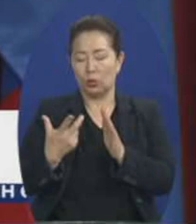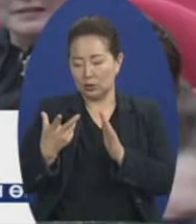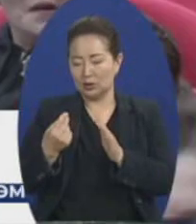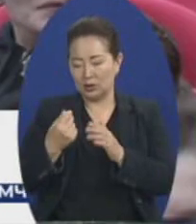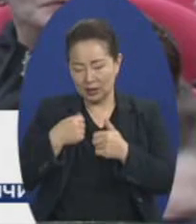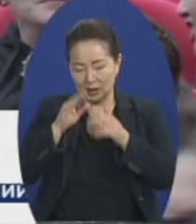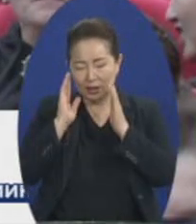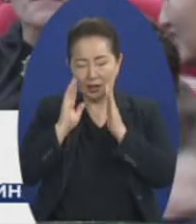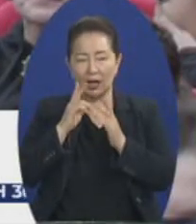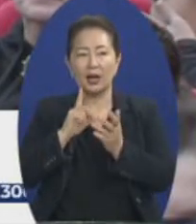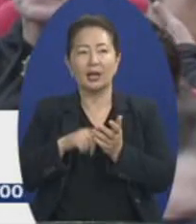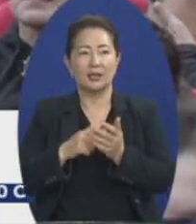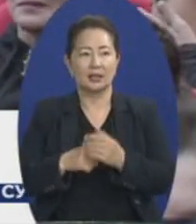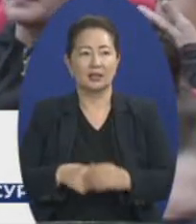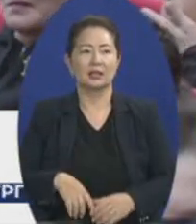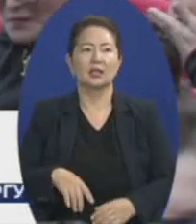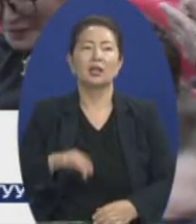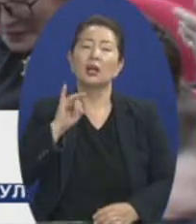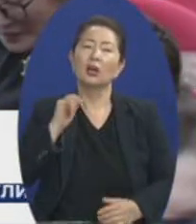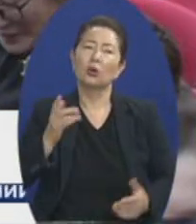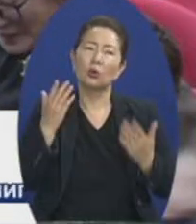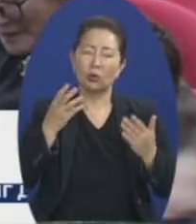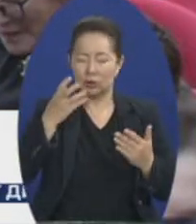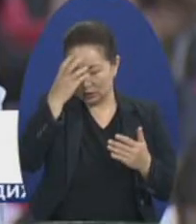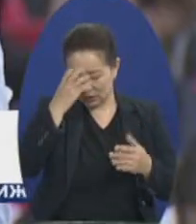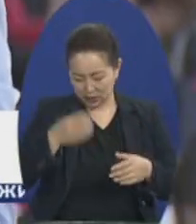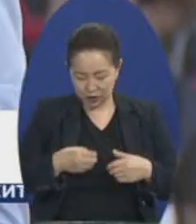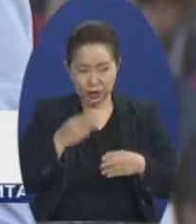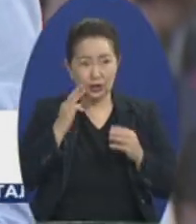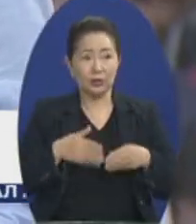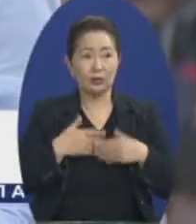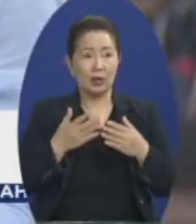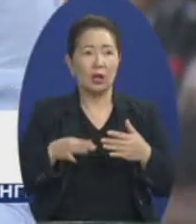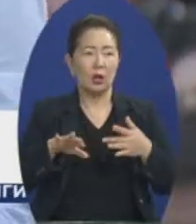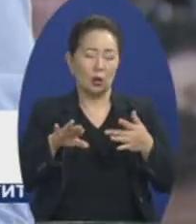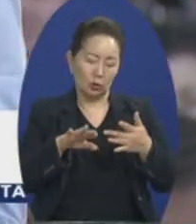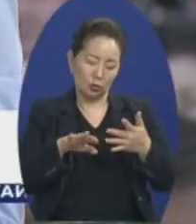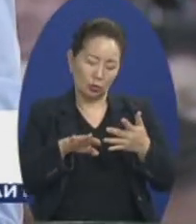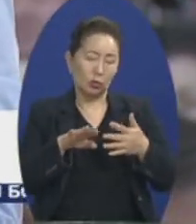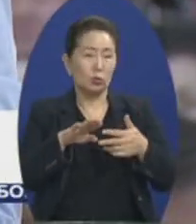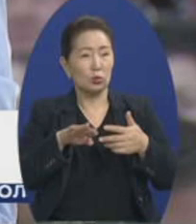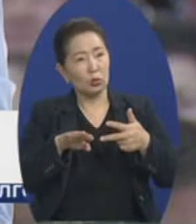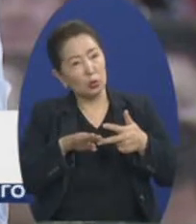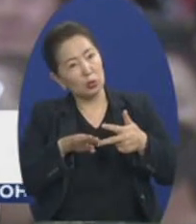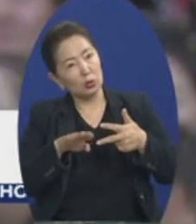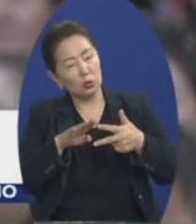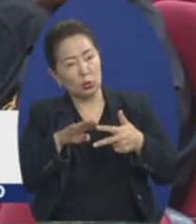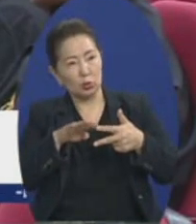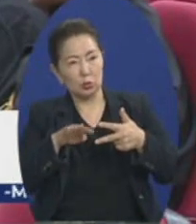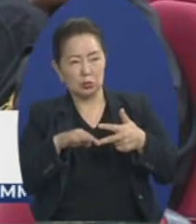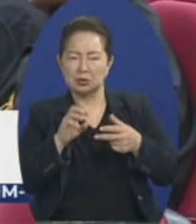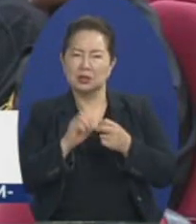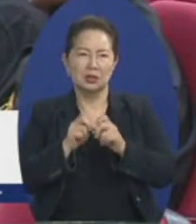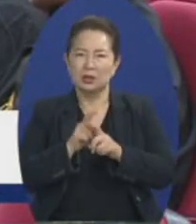хэрэгтэй. За улсын хурал засгийн газраас гарсан шийдвэр дунд болон доод шатанд хэрэгжихгүй байх тохиолдлууд гардаг. За ийм